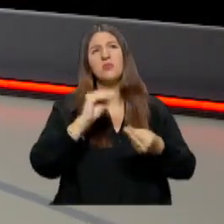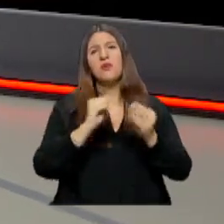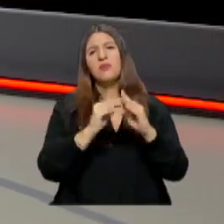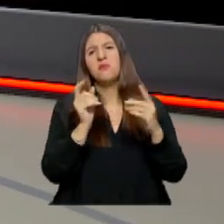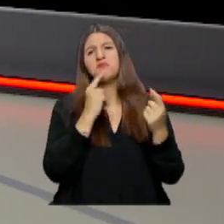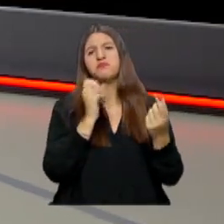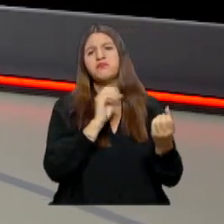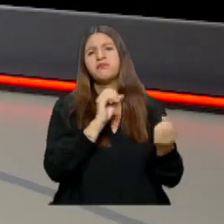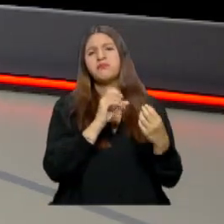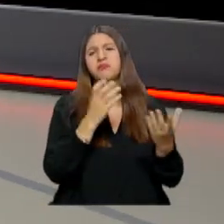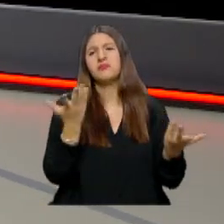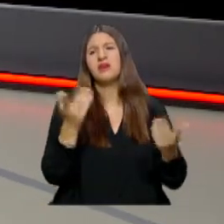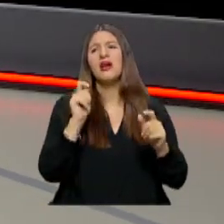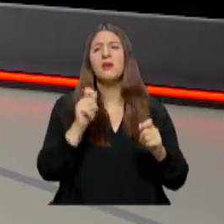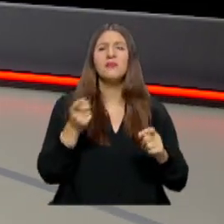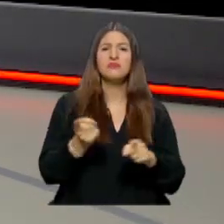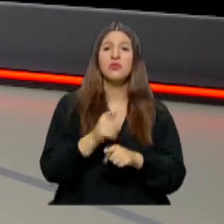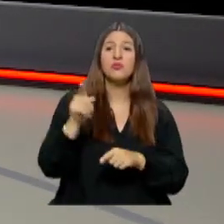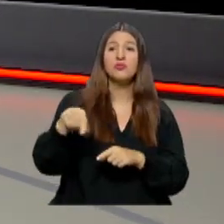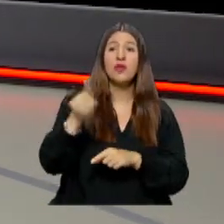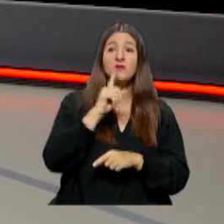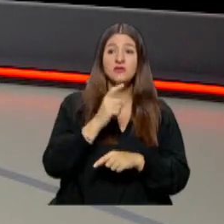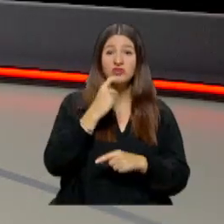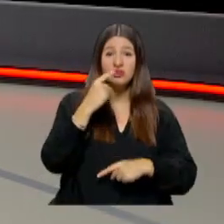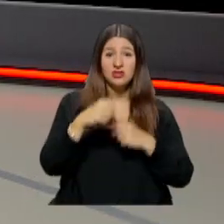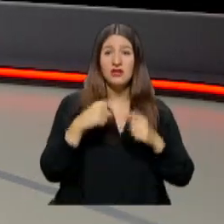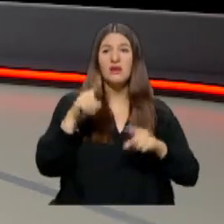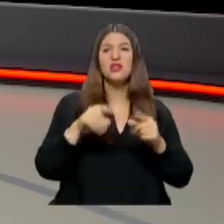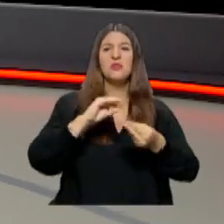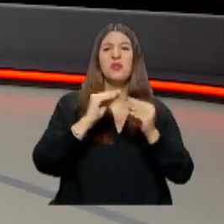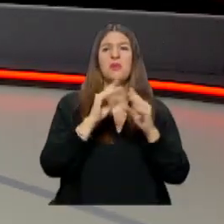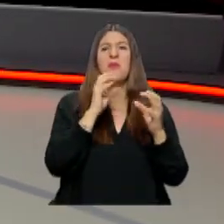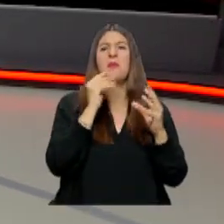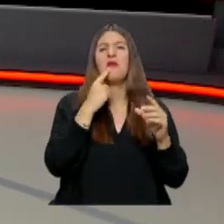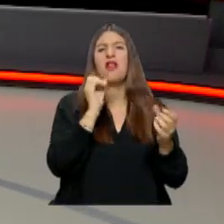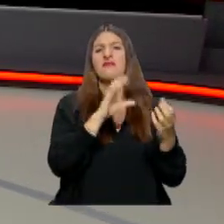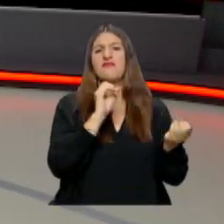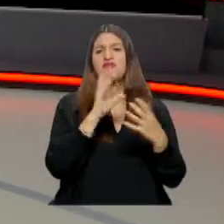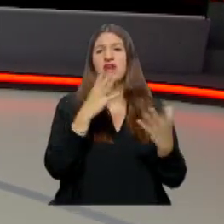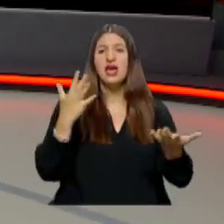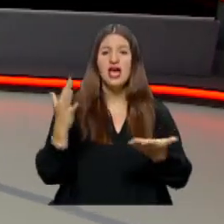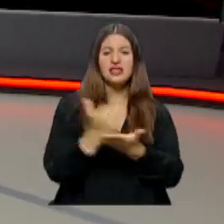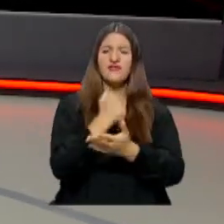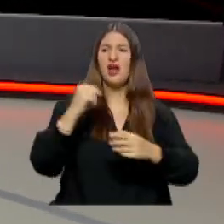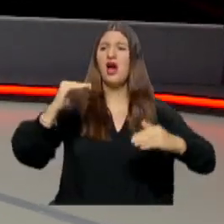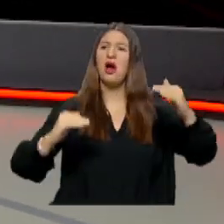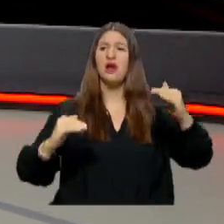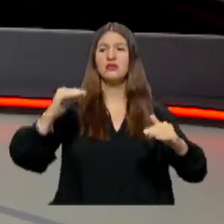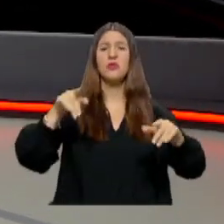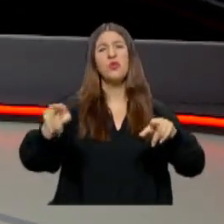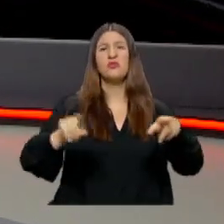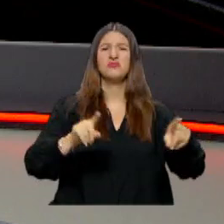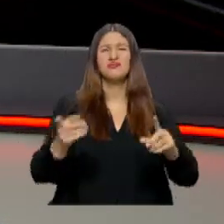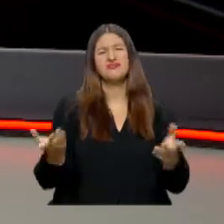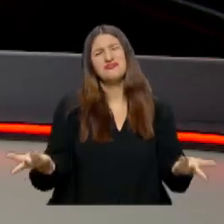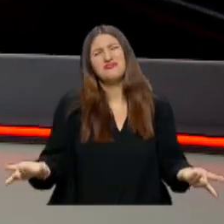polemikler. Yapılan şeyler bunlar, 100. yılında bir takım polemikler. Zafer karşılaştırmaları. Şunlar